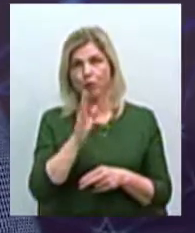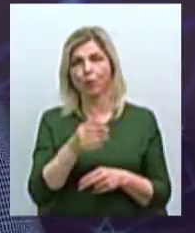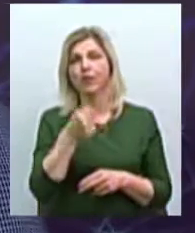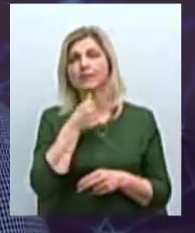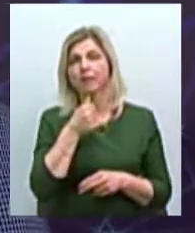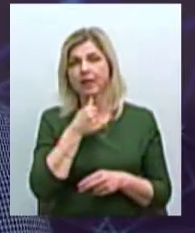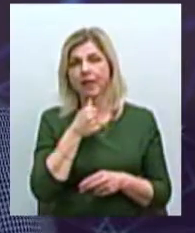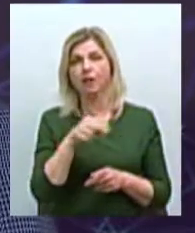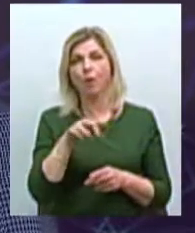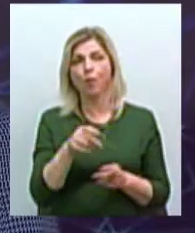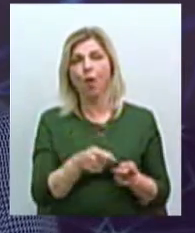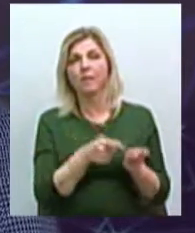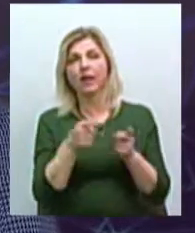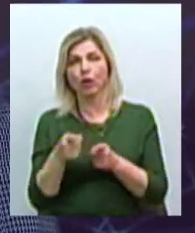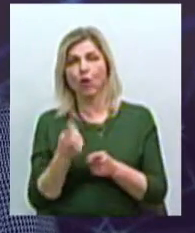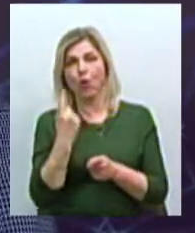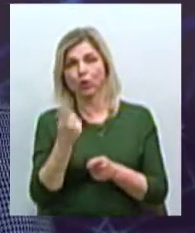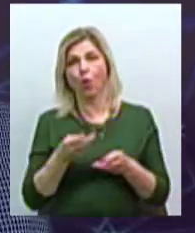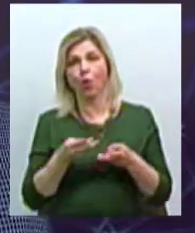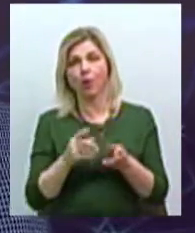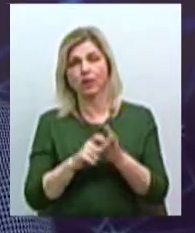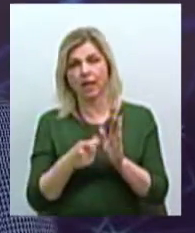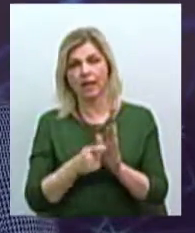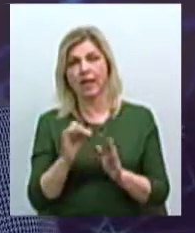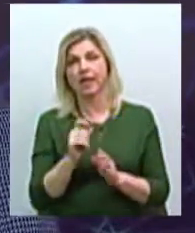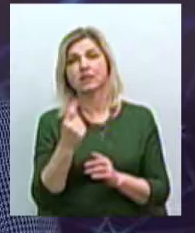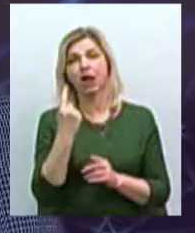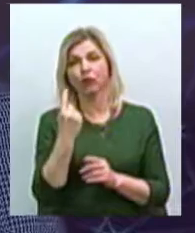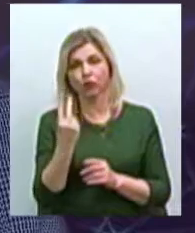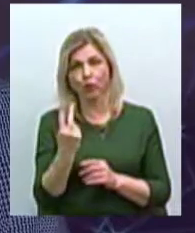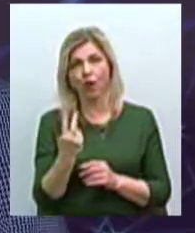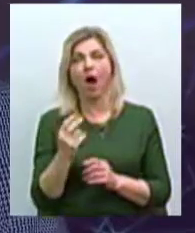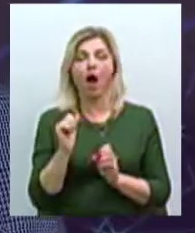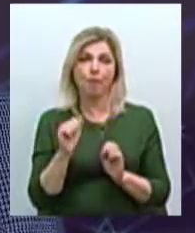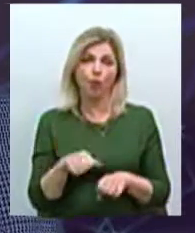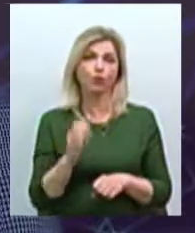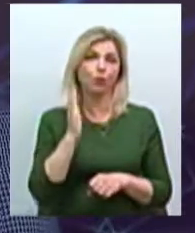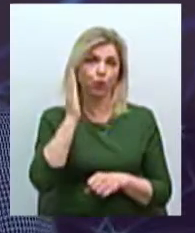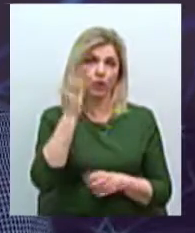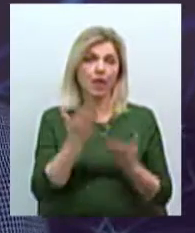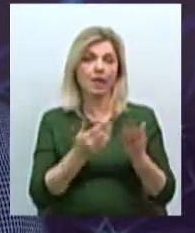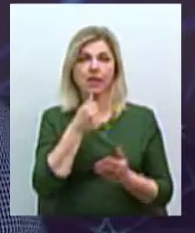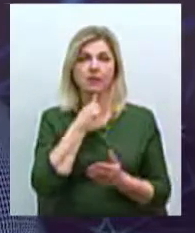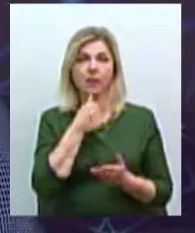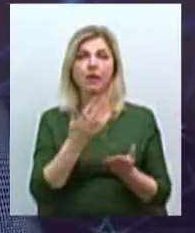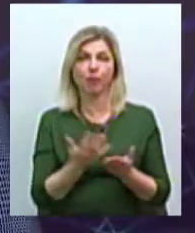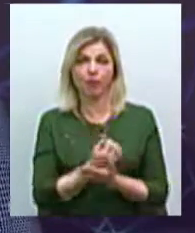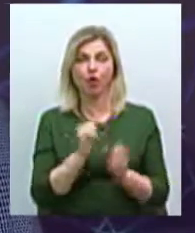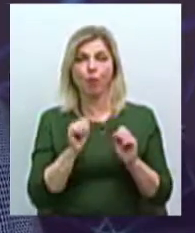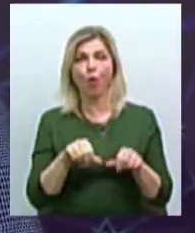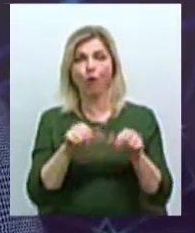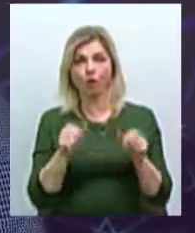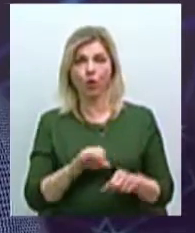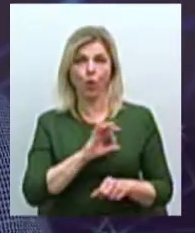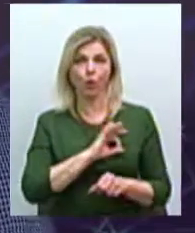по переключению на одну из котельных из 2 существующих. И, возможно, в будущем, если эксперимент удастся, это вообще может оформиться в отдельное